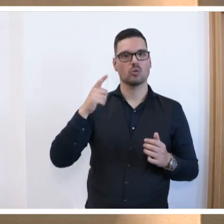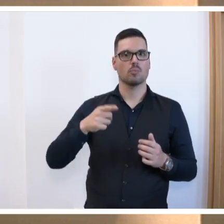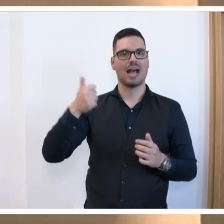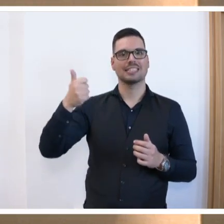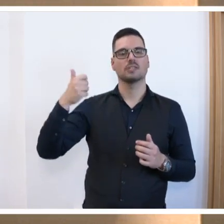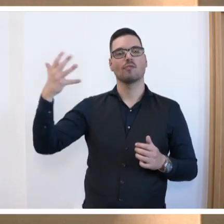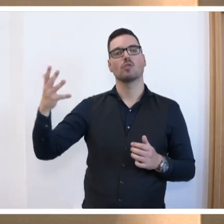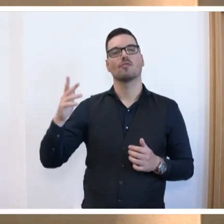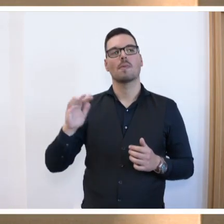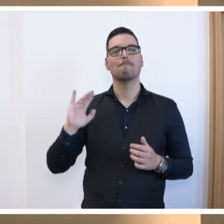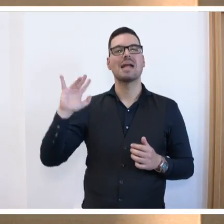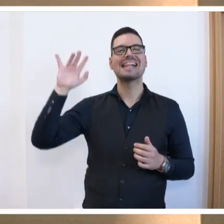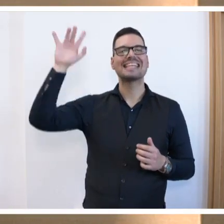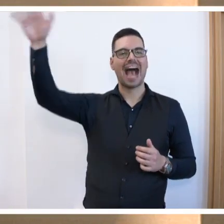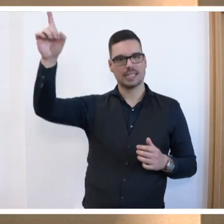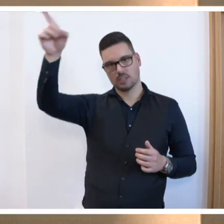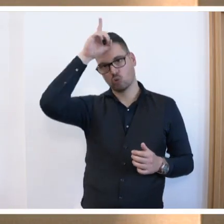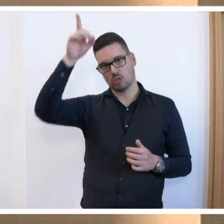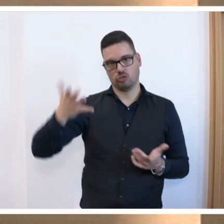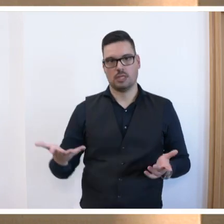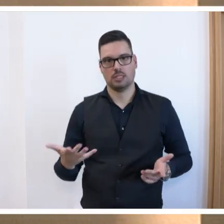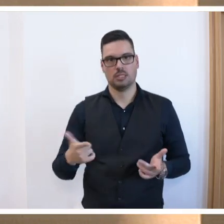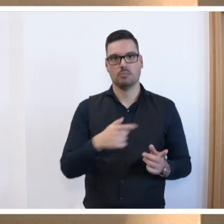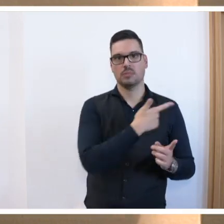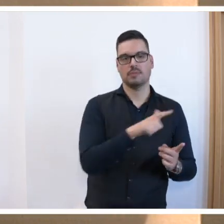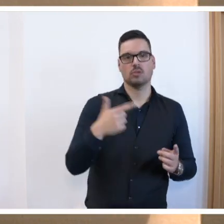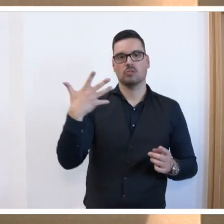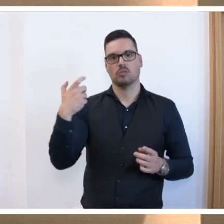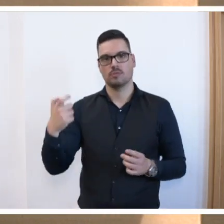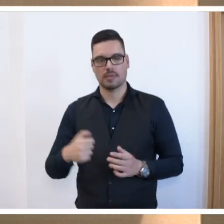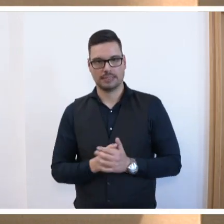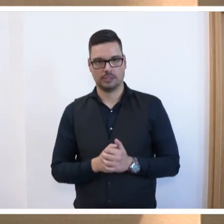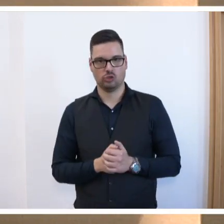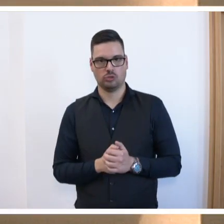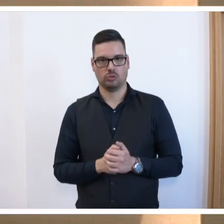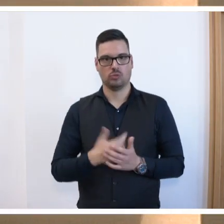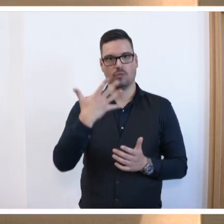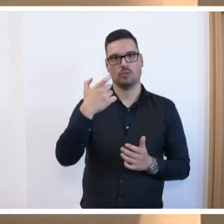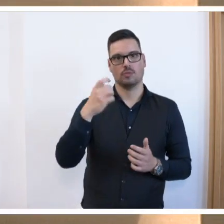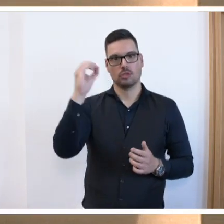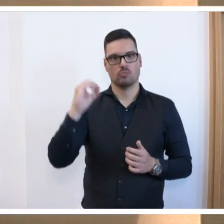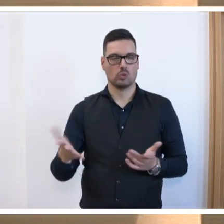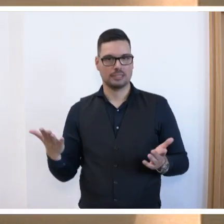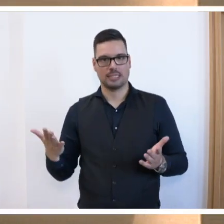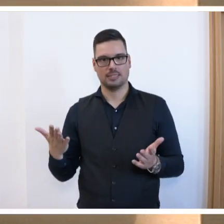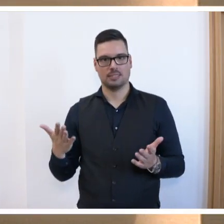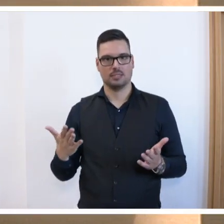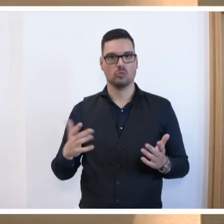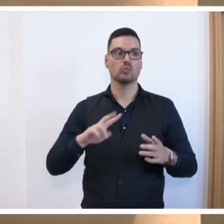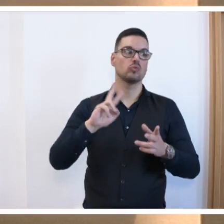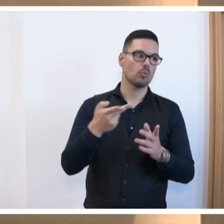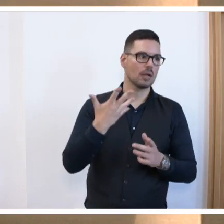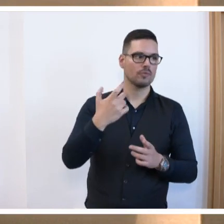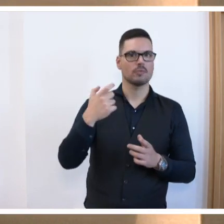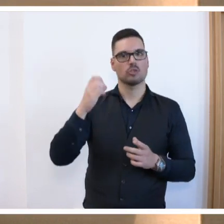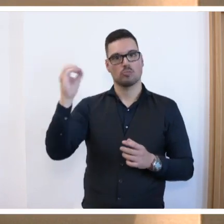Deutschland, Tendenz steigend, wobei bis 2025 eine Steigerung um 25%, um weitere